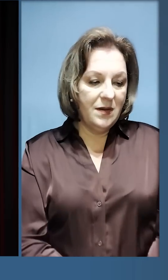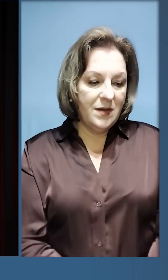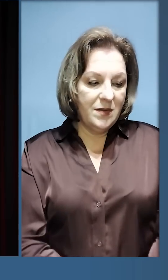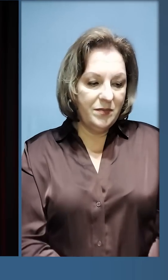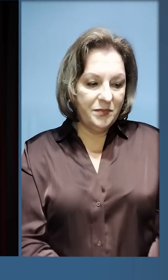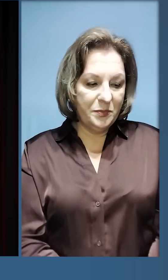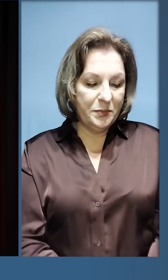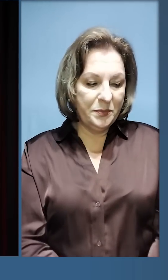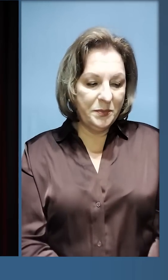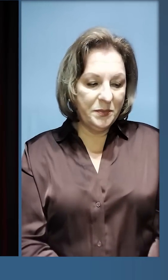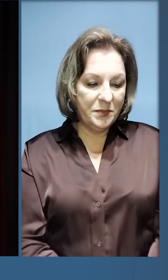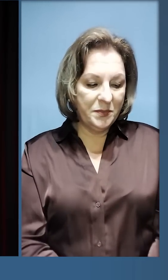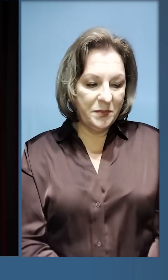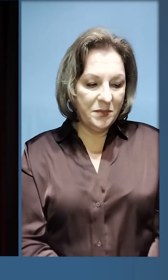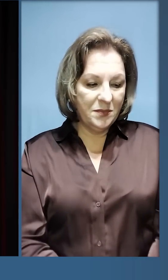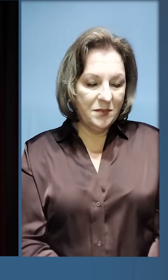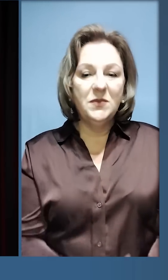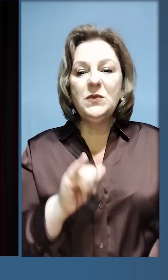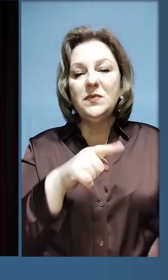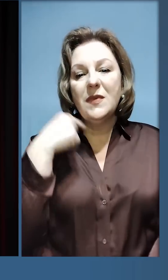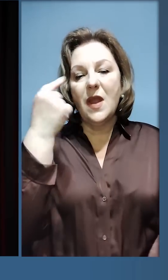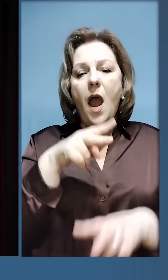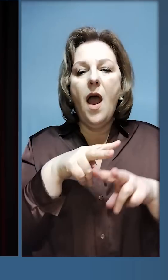I am Mahalo Rushevsky.